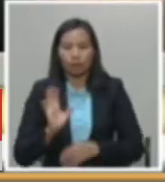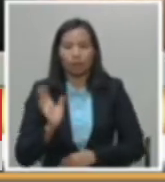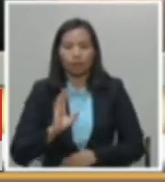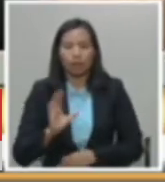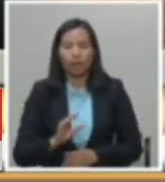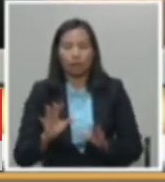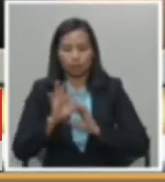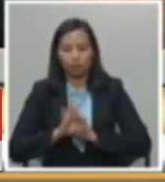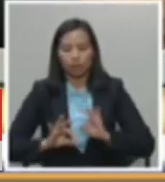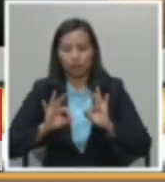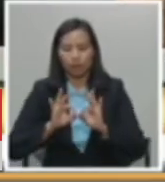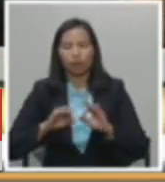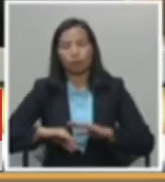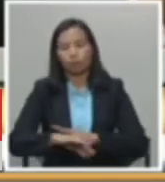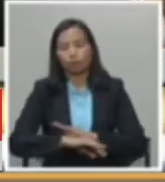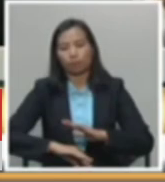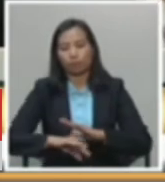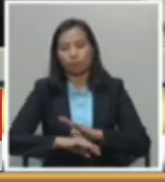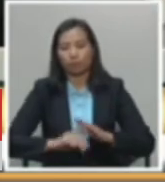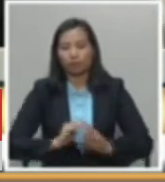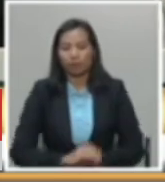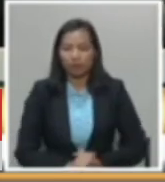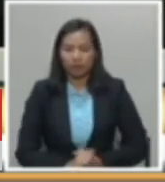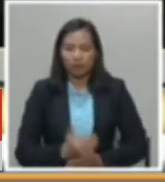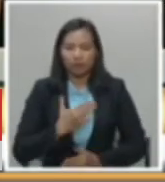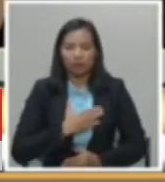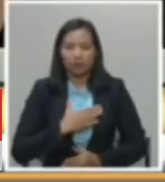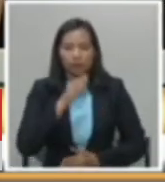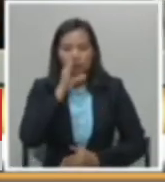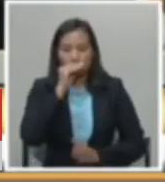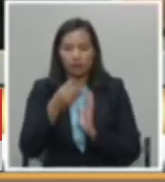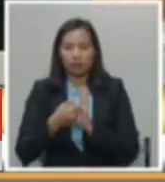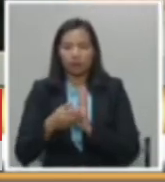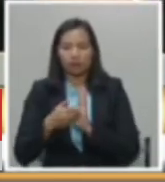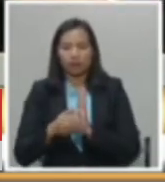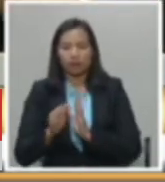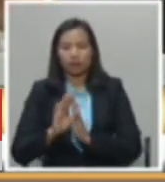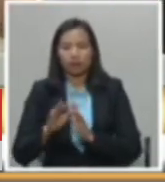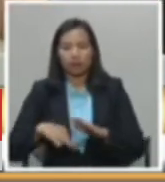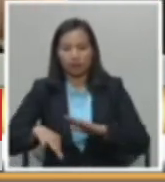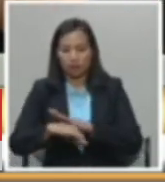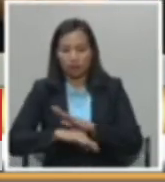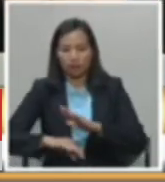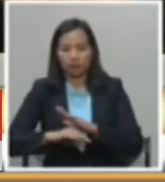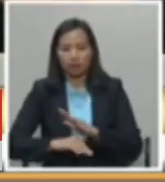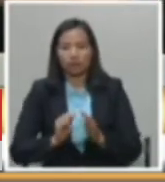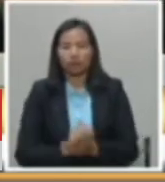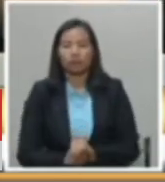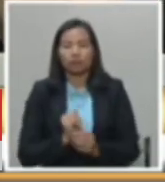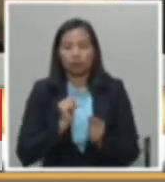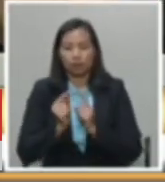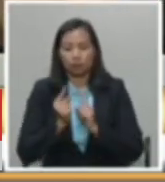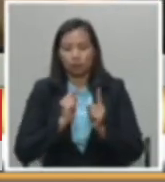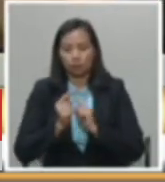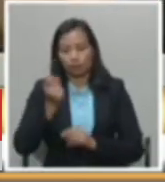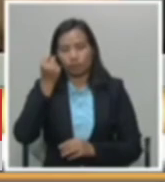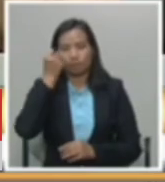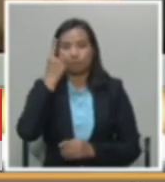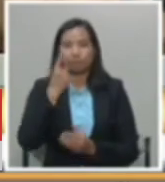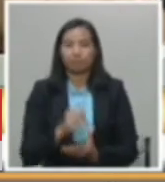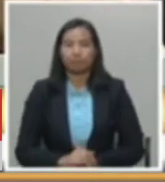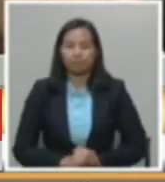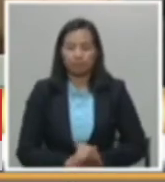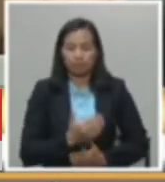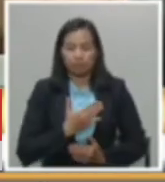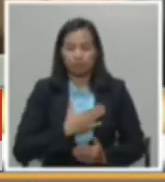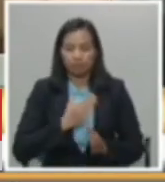ในหลักที่เป็นพื้นนะครับแต่ว่าไม่พูดอีสานนะครับเอาพื้นพูดกันง่ายๆผมจะอภิ